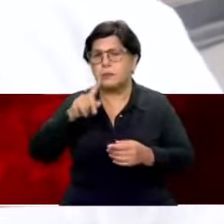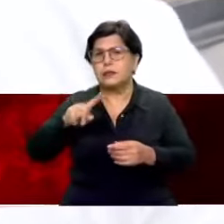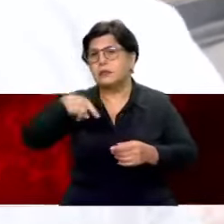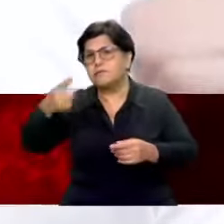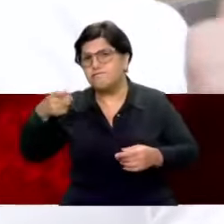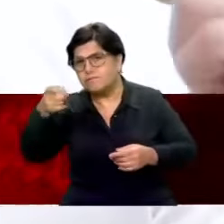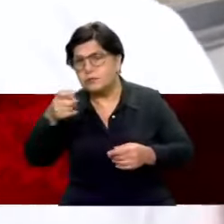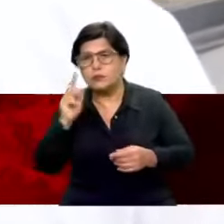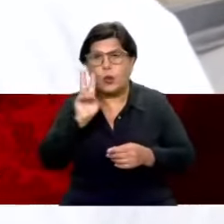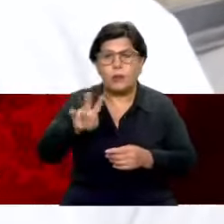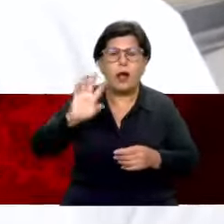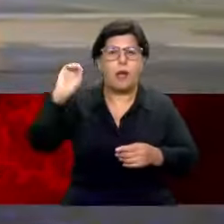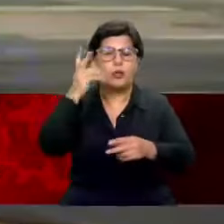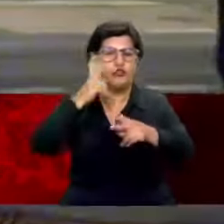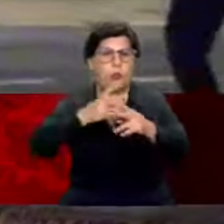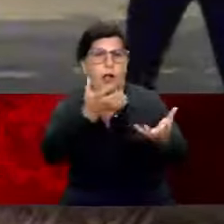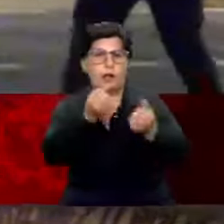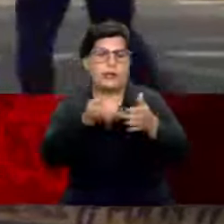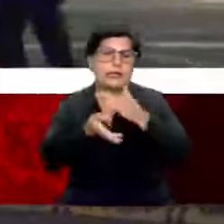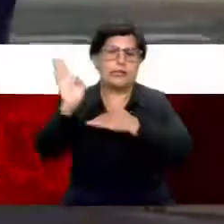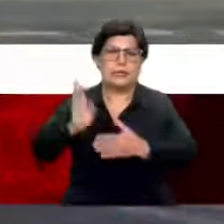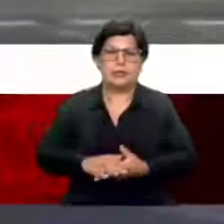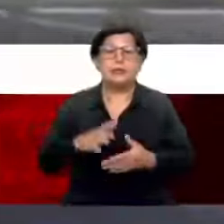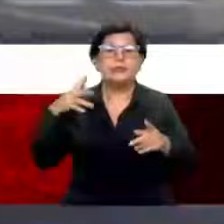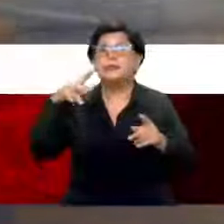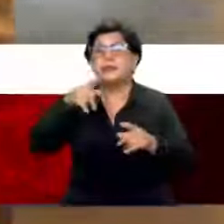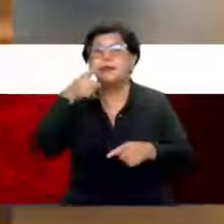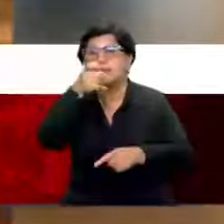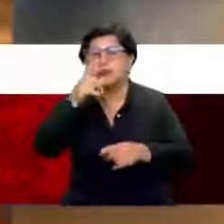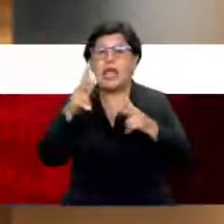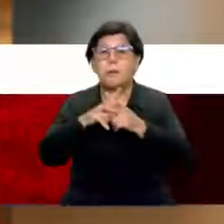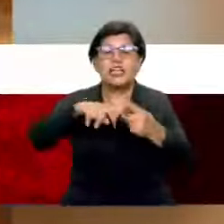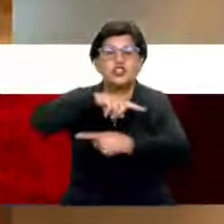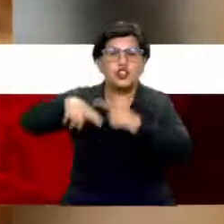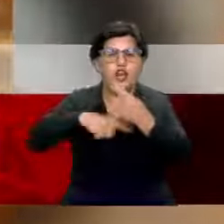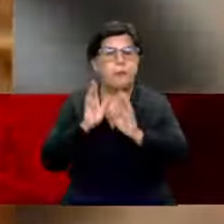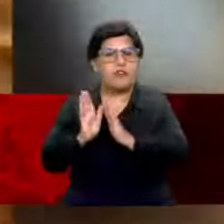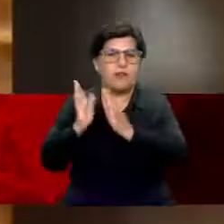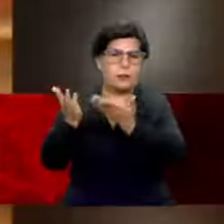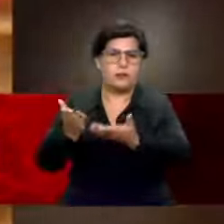görmedim ben. Onu ambulans direkt aldı gitti. Saldırganın emniyetteki işlemleri devam ediyor.